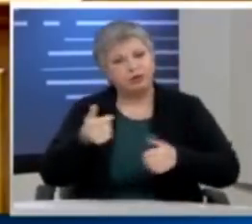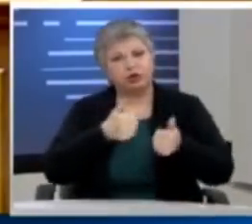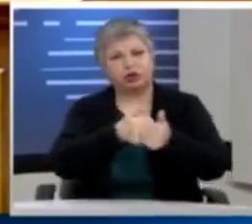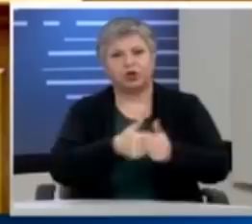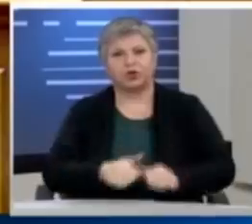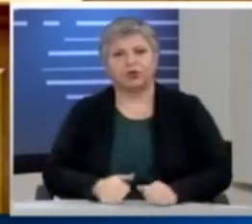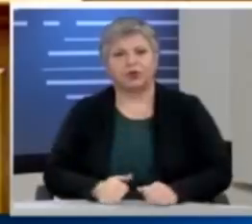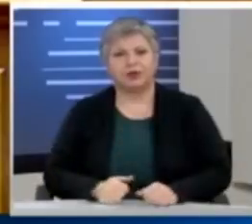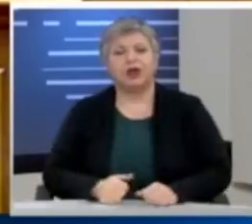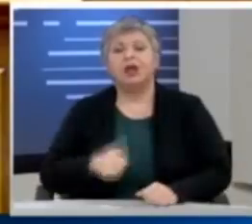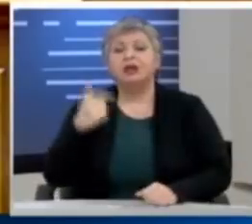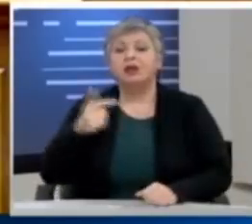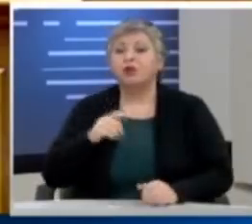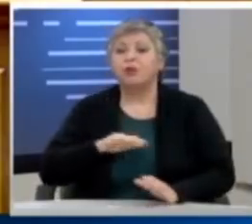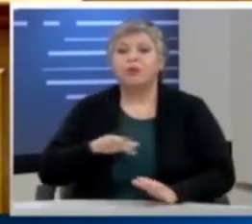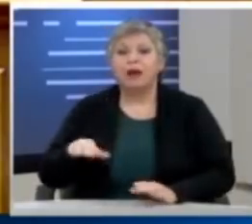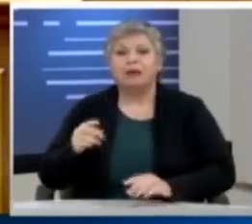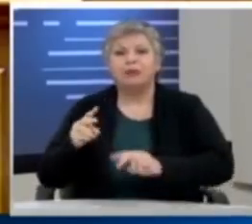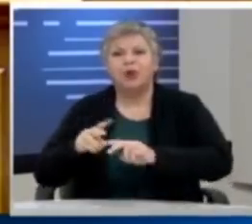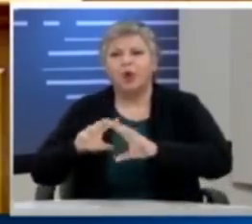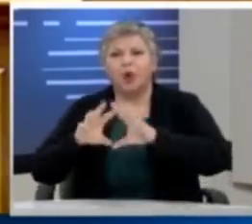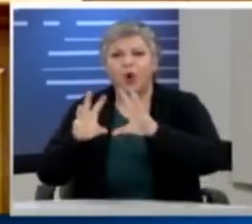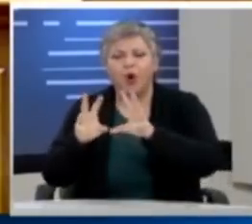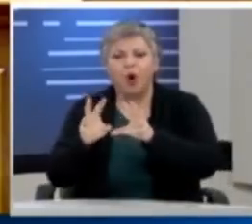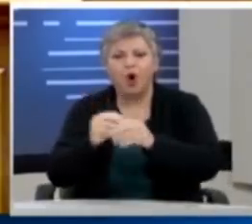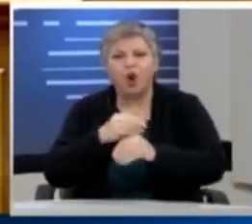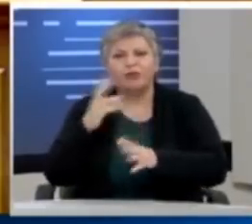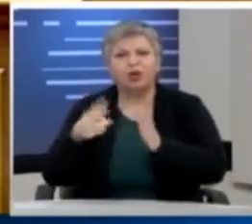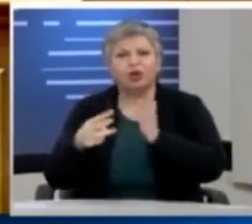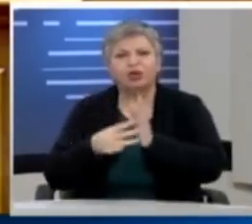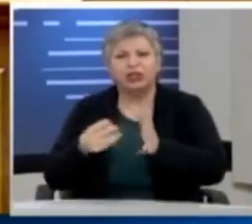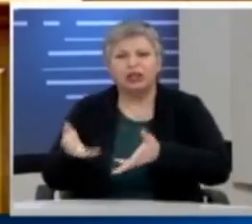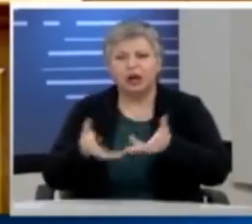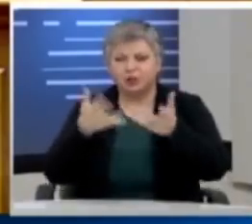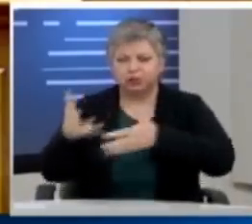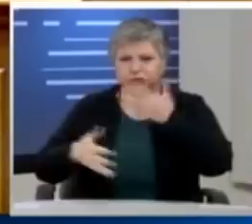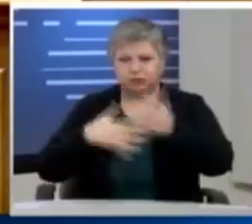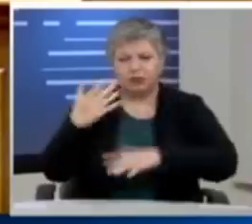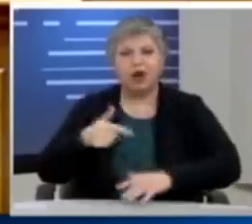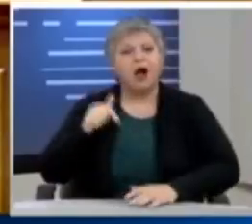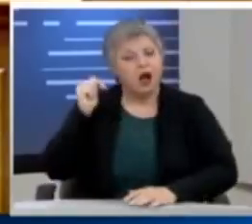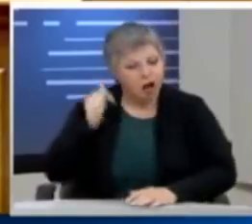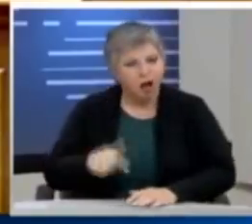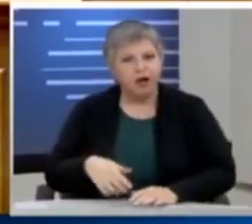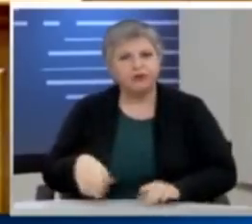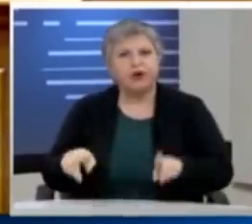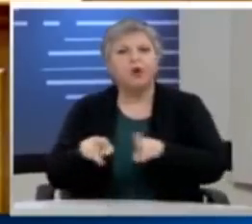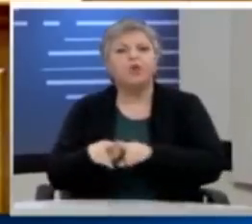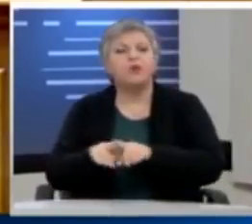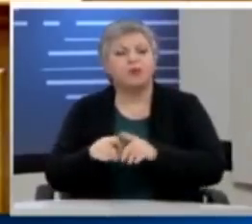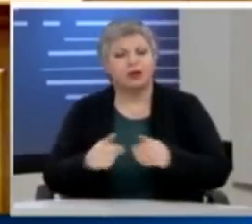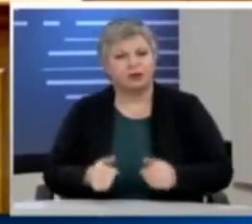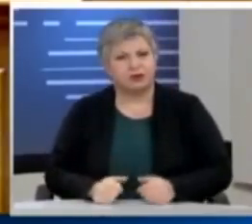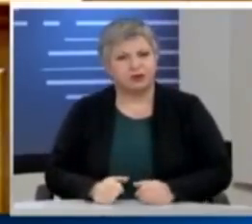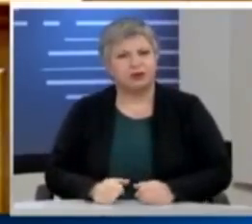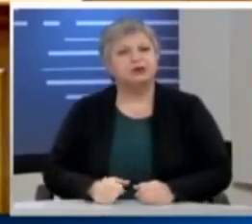Πρεσπών επέβαλε το ΝΑΤΟ, αυτός ο δολοφονικός οργανισμός που φούντωσε τις εθνικιστικές